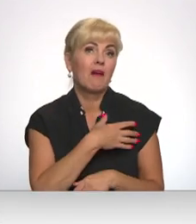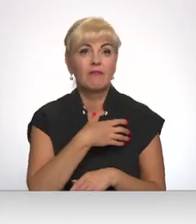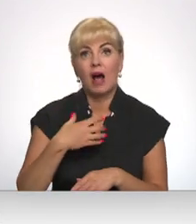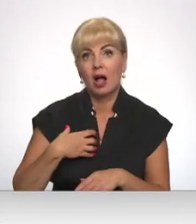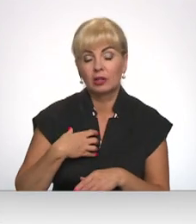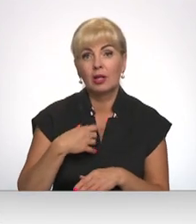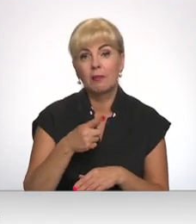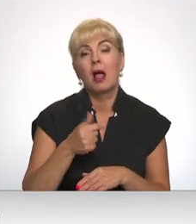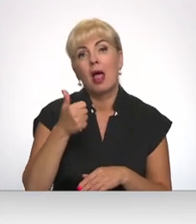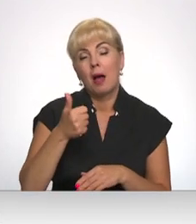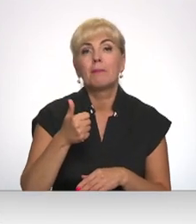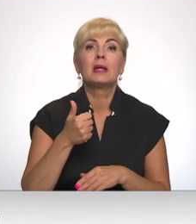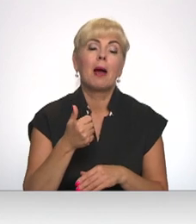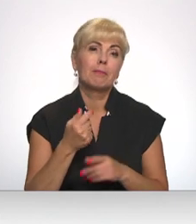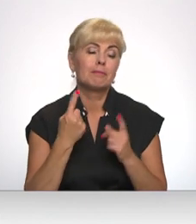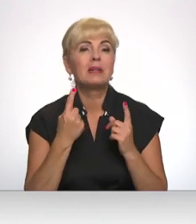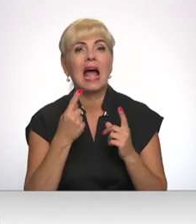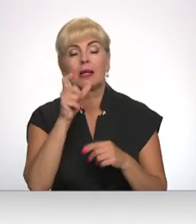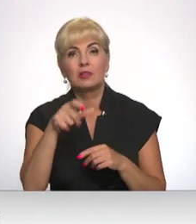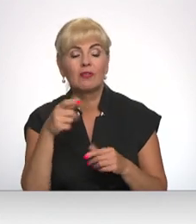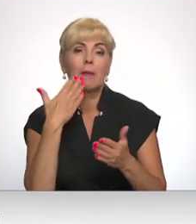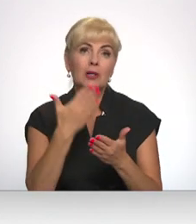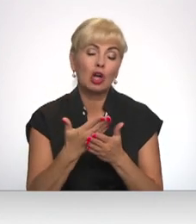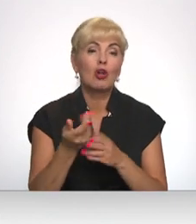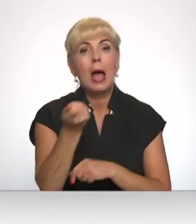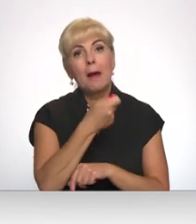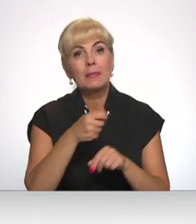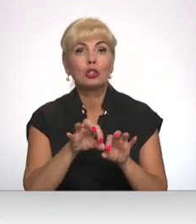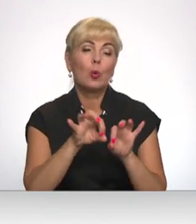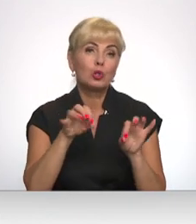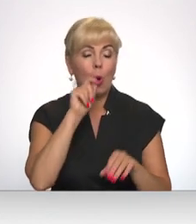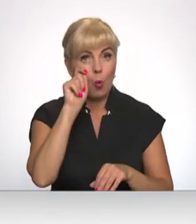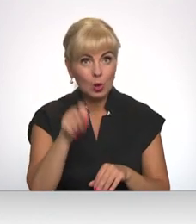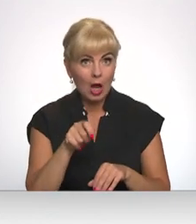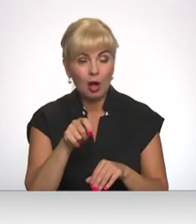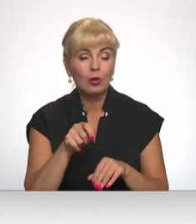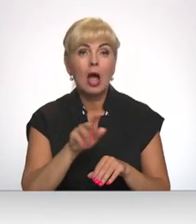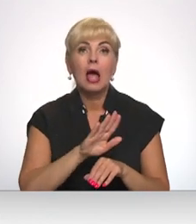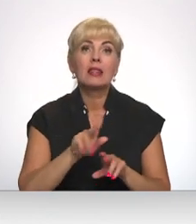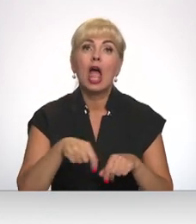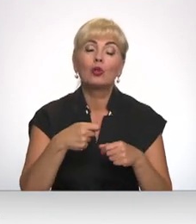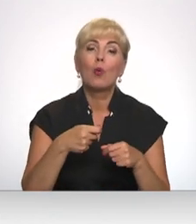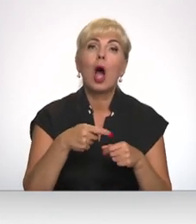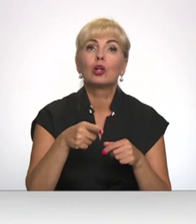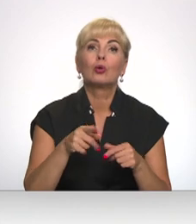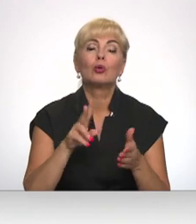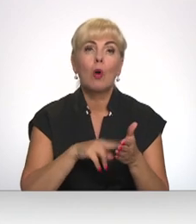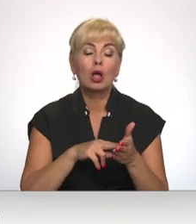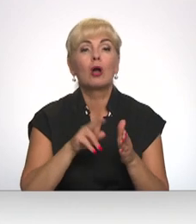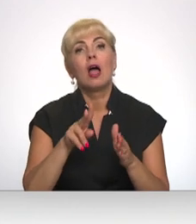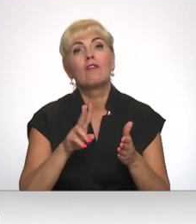pie ietekmīgiem cilvēkiem ar priekšlikumu, lai biznesam, ko šeit uzsāk Ukraiņi, dotu ne atvieglojumus, bet nodokļu brīvdienas